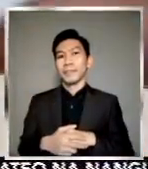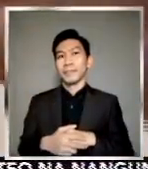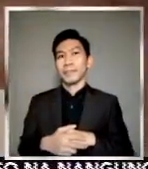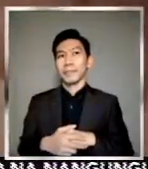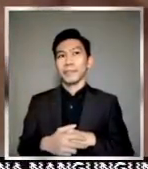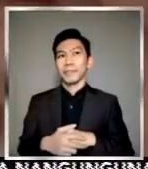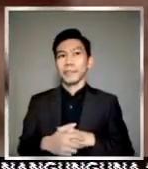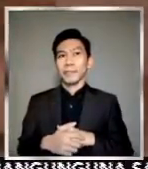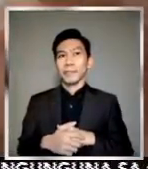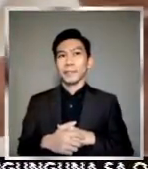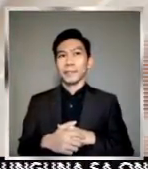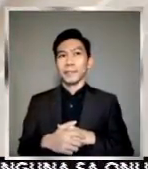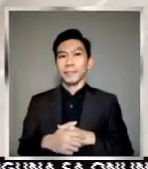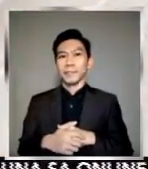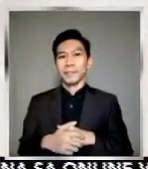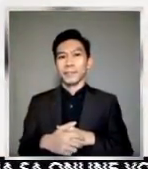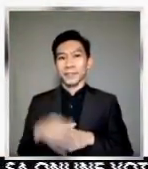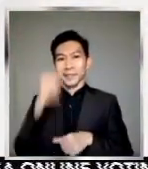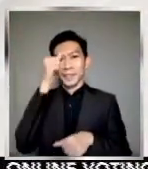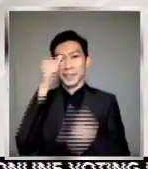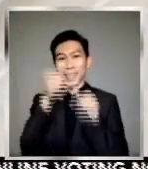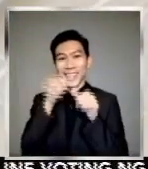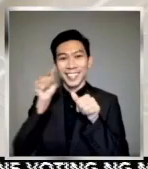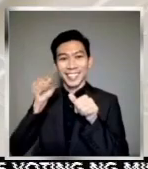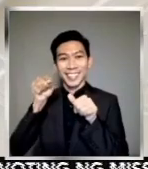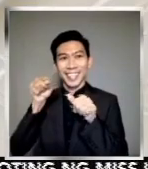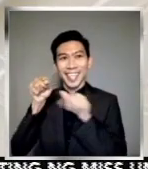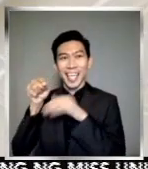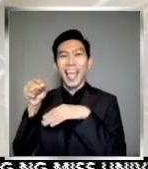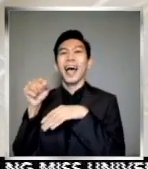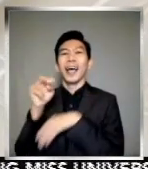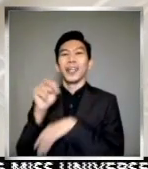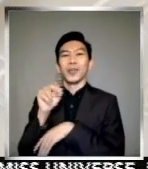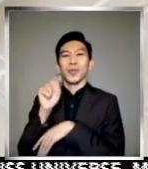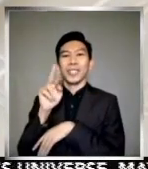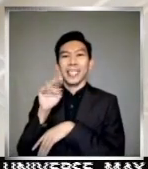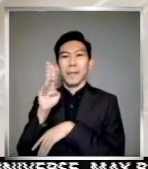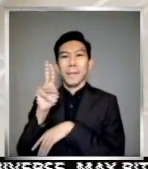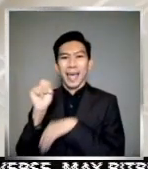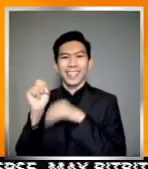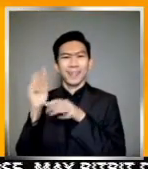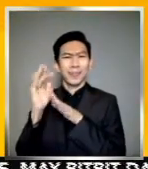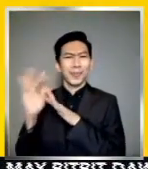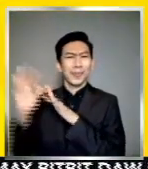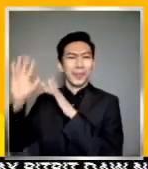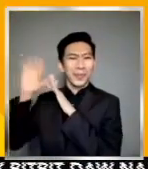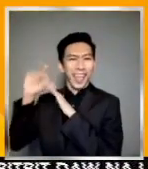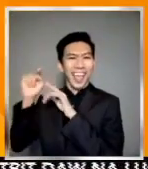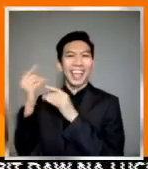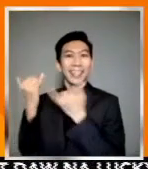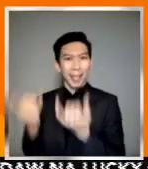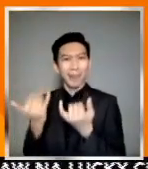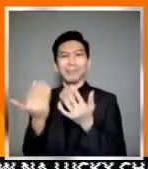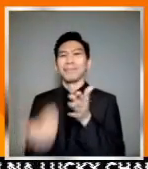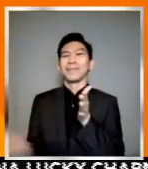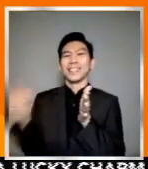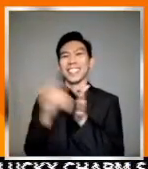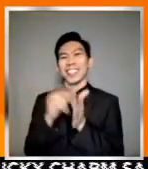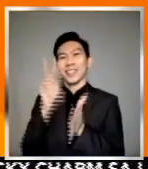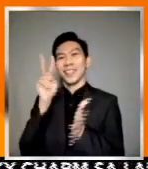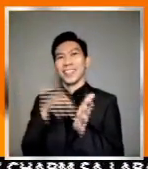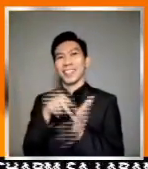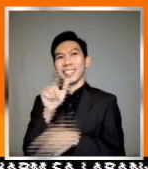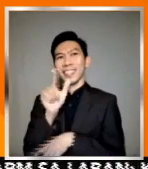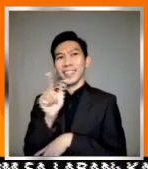Kilala niyo ba ang tinapay na ito? Ito ang Nutribond version 2021. Dilaw at bilog, bukod daw